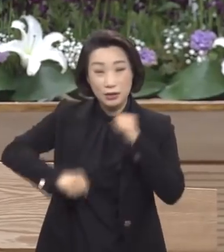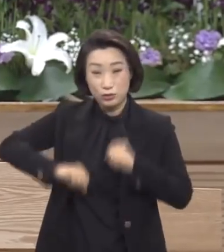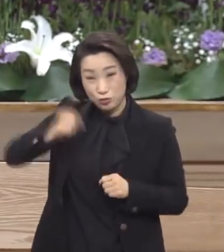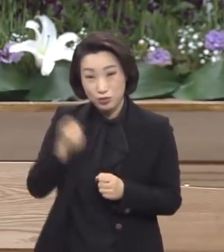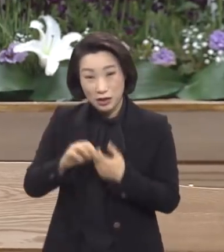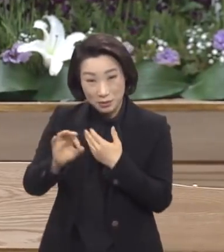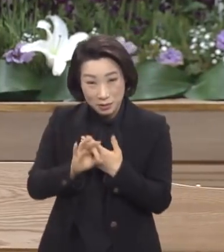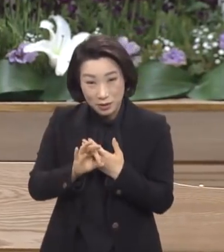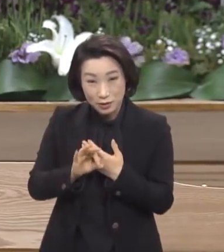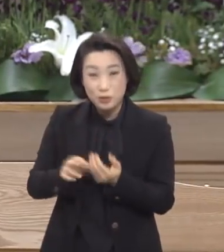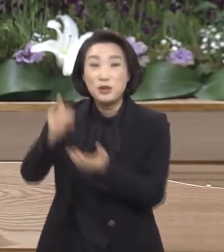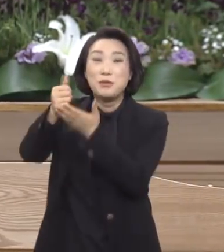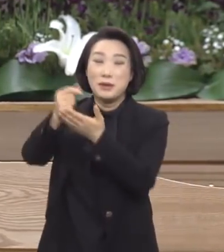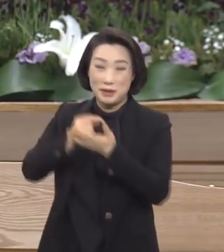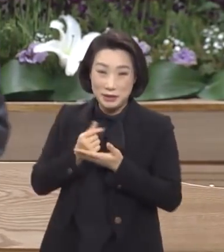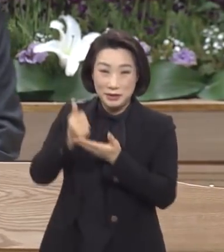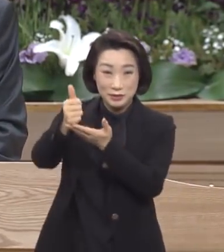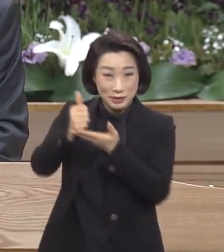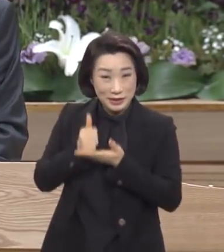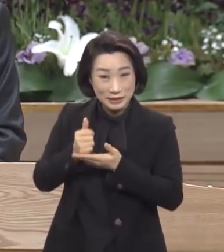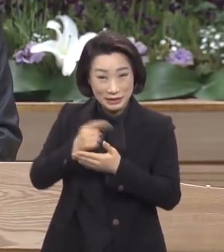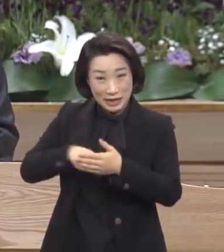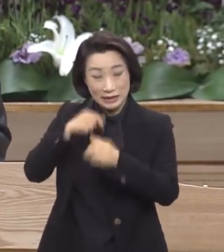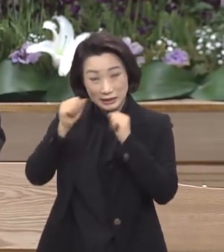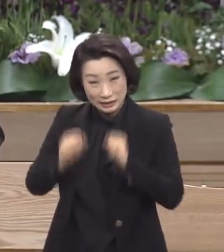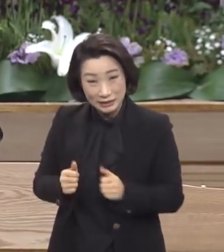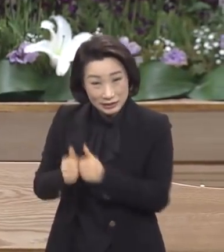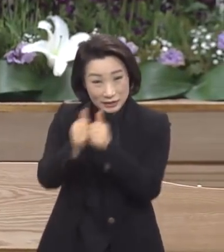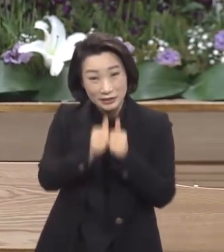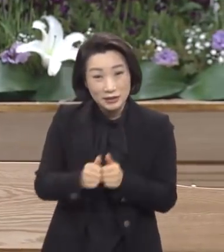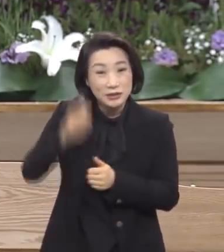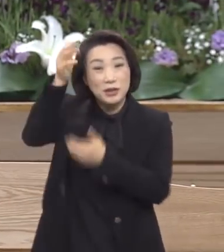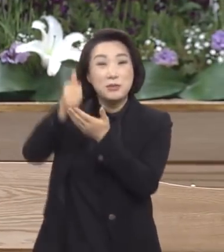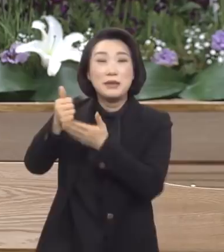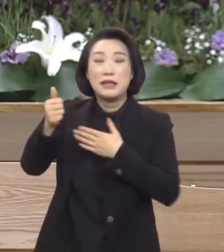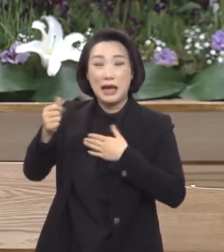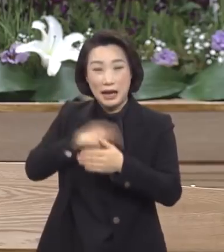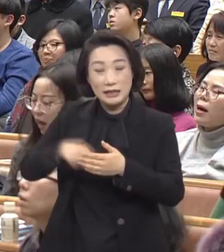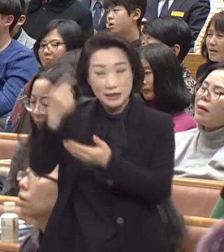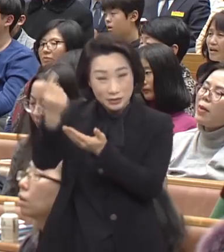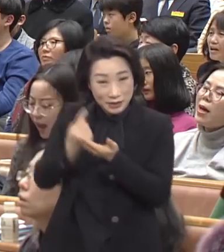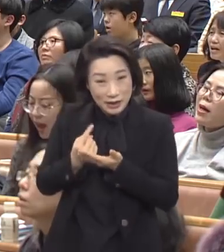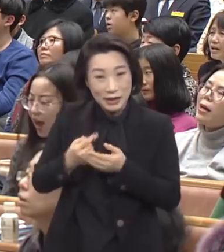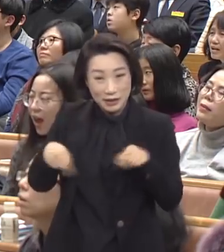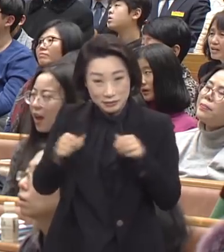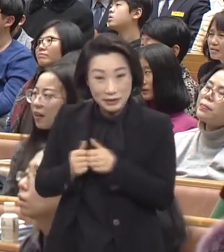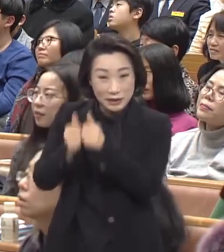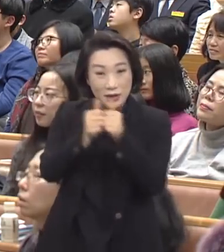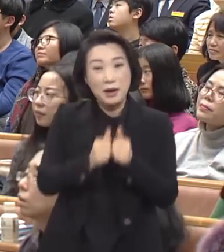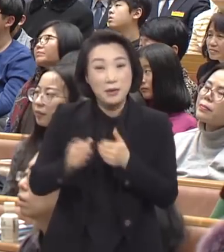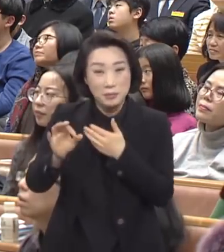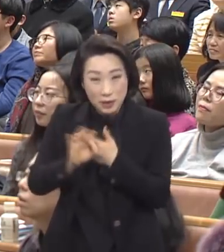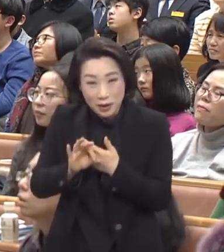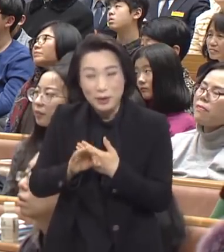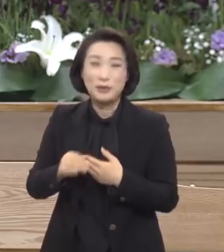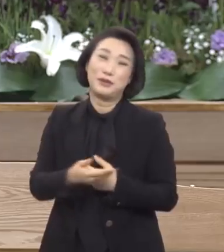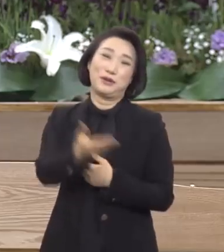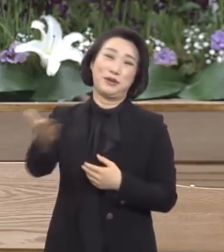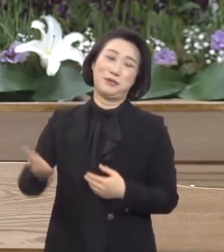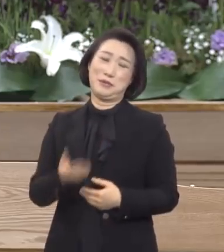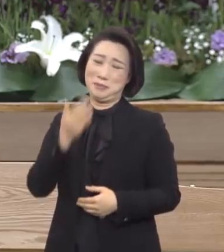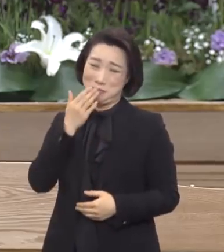내가 너희 안에 거하면 성령이 너희 안에 거하면 할 수 있어.